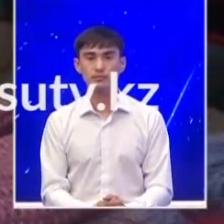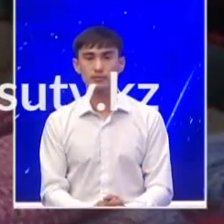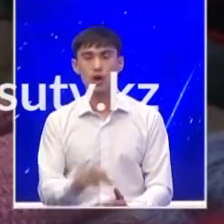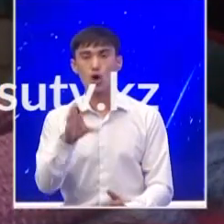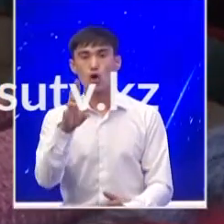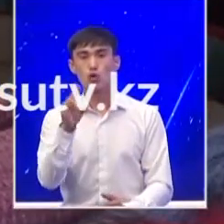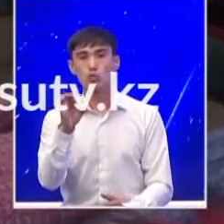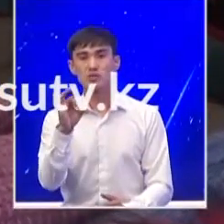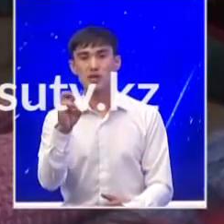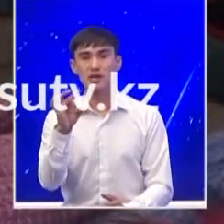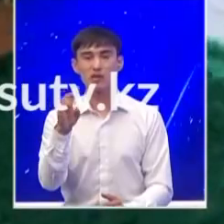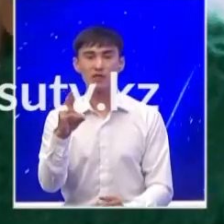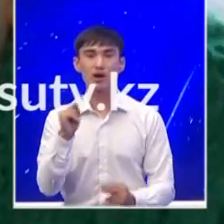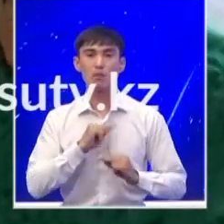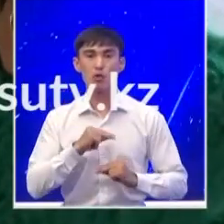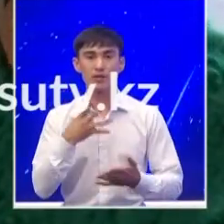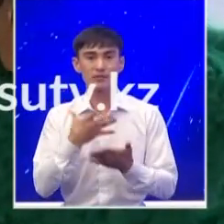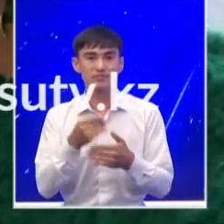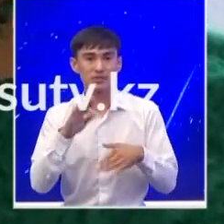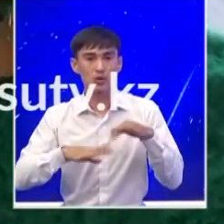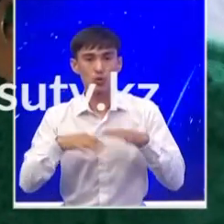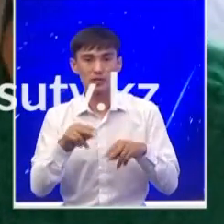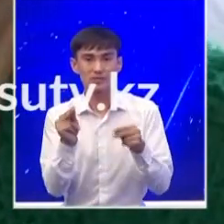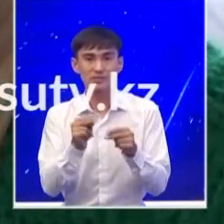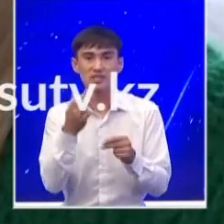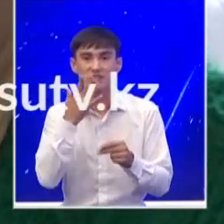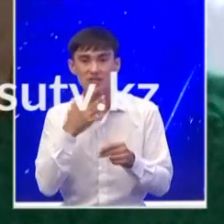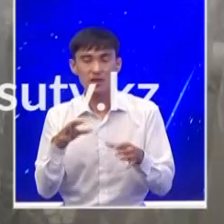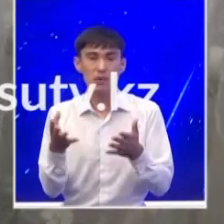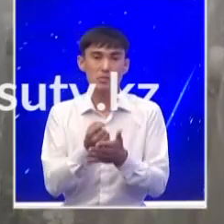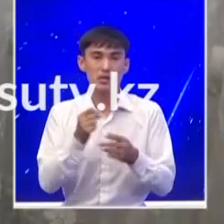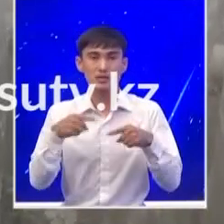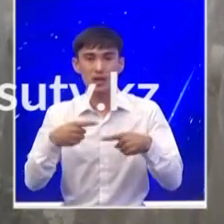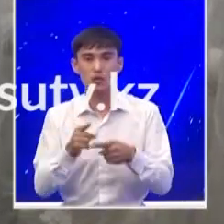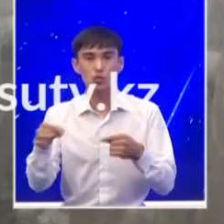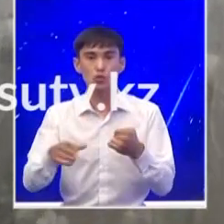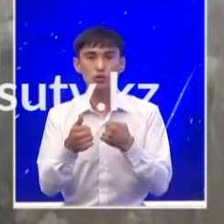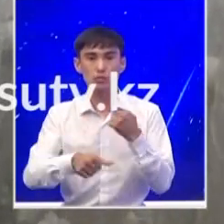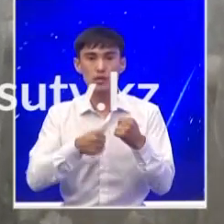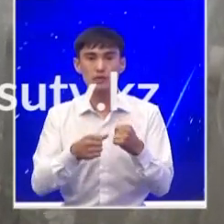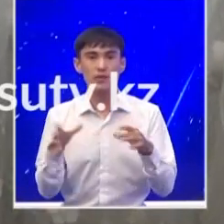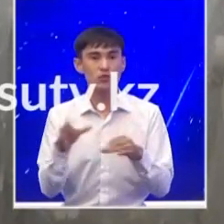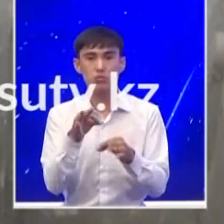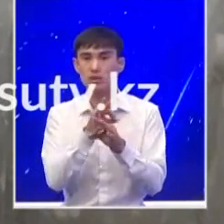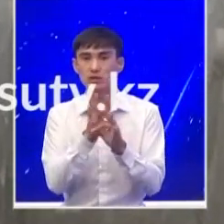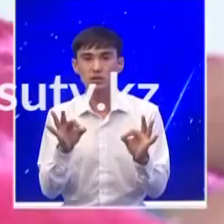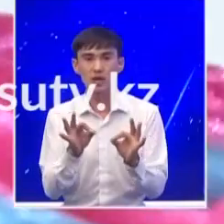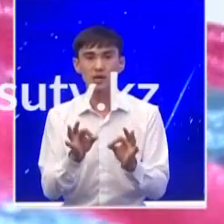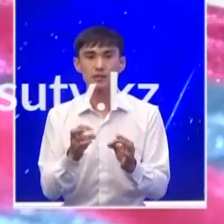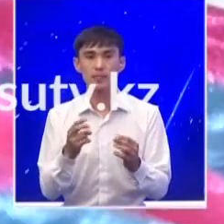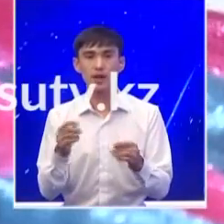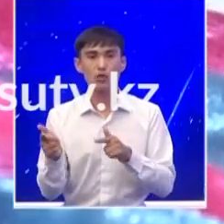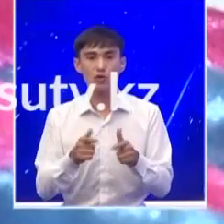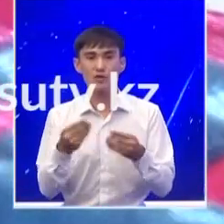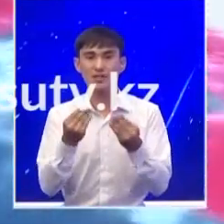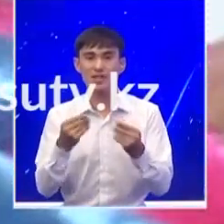Кумыс Мерекенова работает над новым изделием. Тщательно подбирает цвет, отмеряет лоскуты. Нужно, чтобы все было идеально, ведь готовое изделие